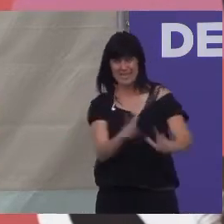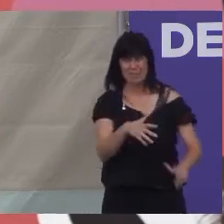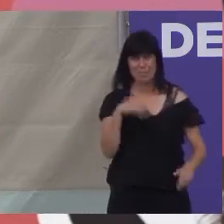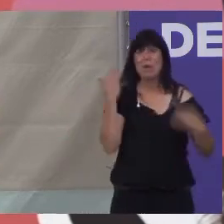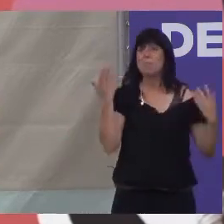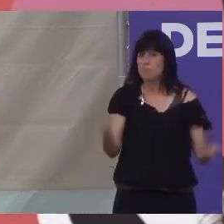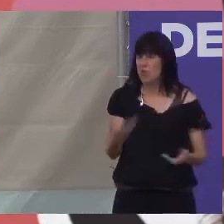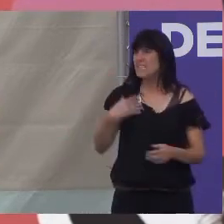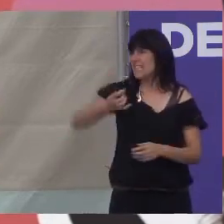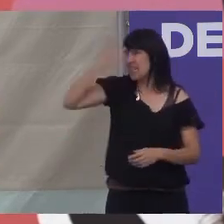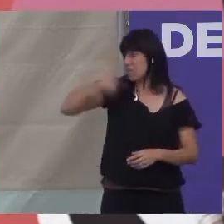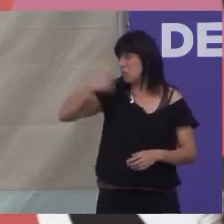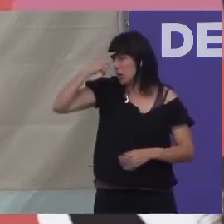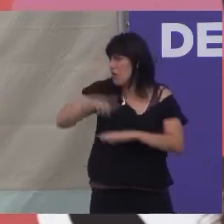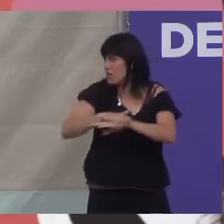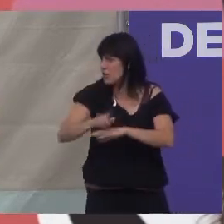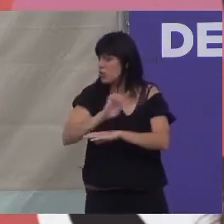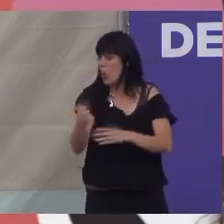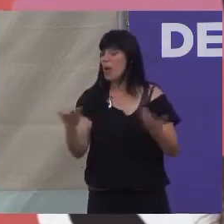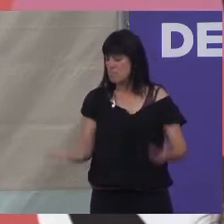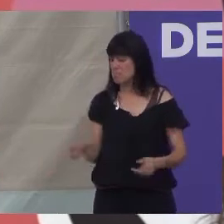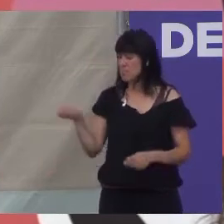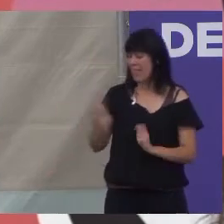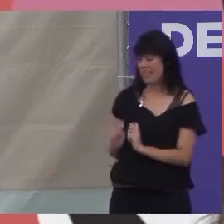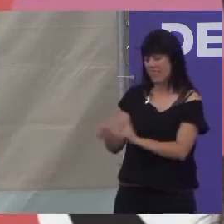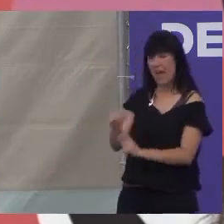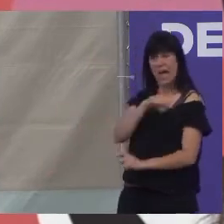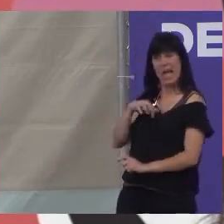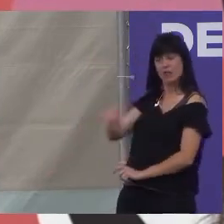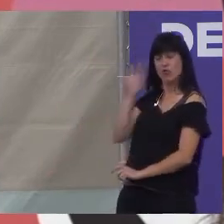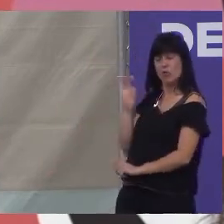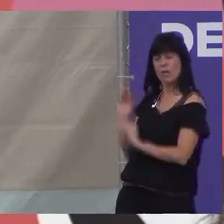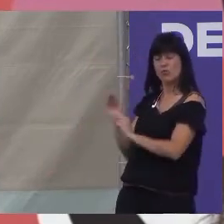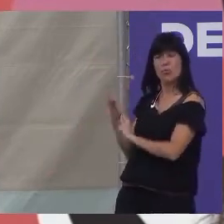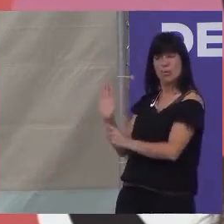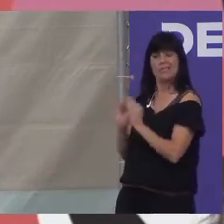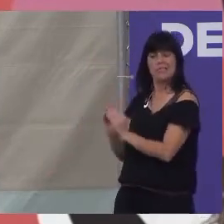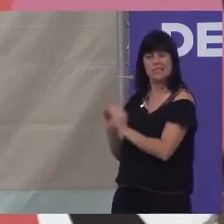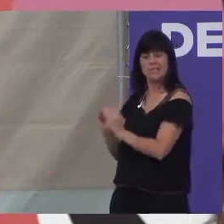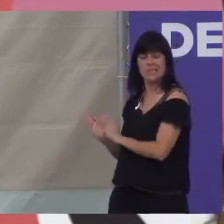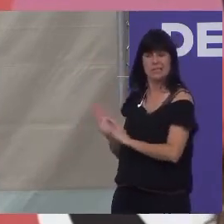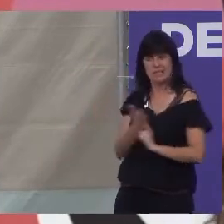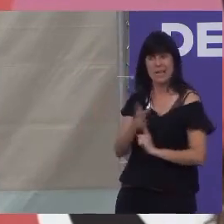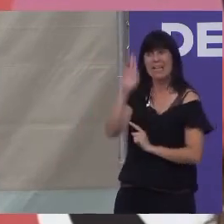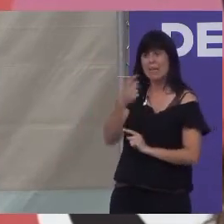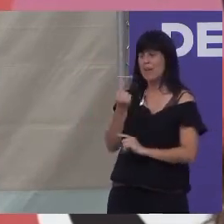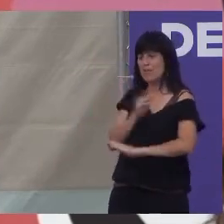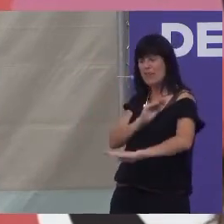que hi ha de treballar són autonomia per elaborar propostes i participació en el finançament per fer efectiva aquesta